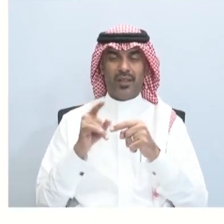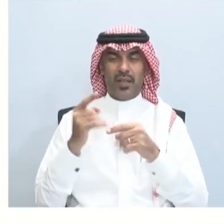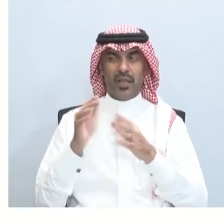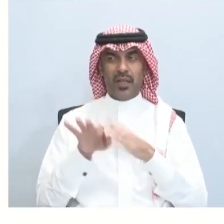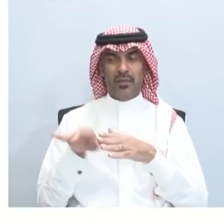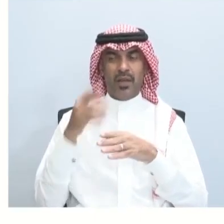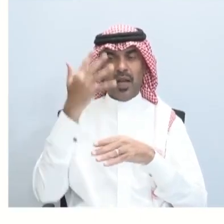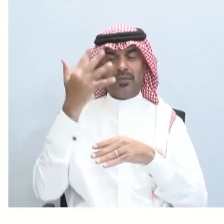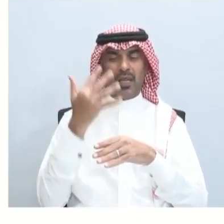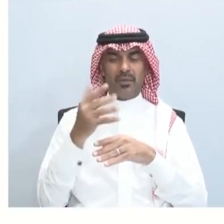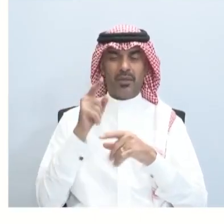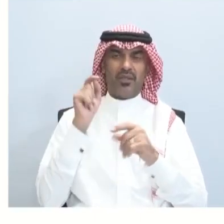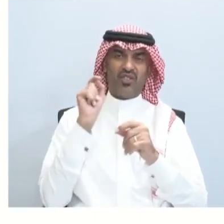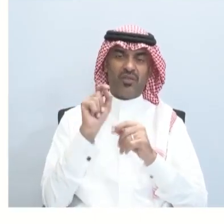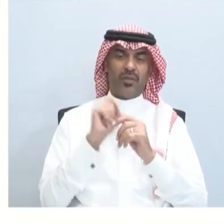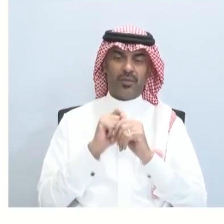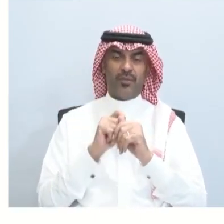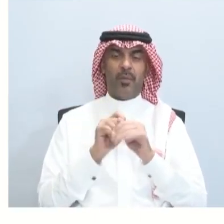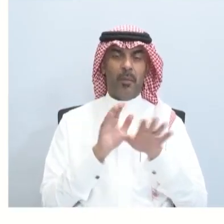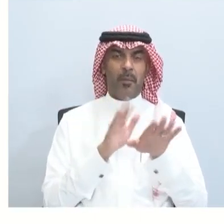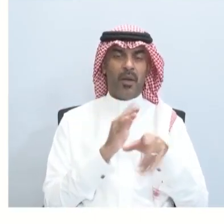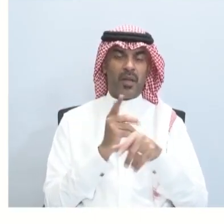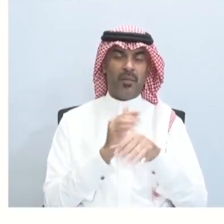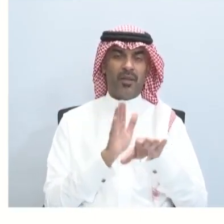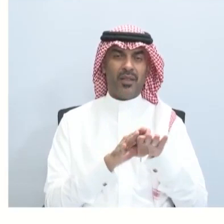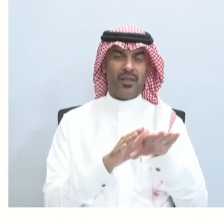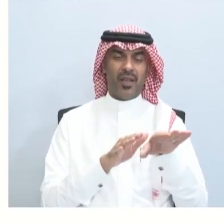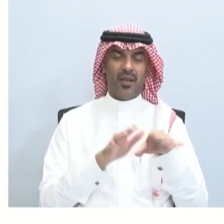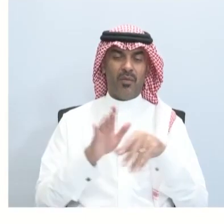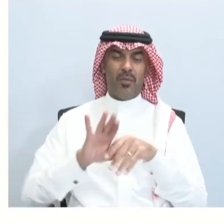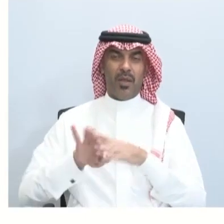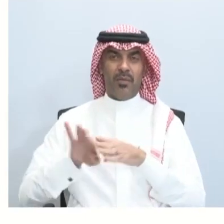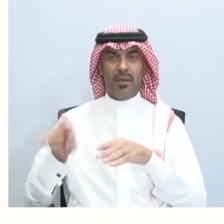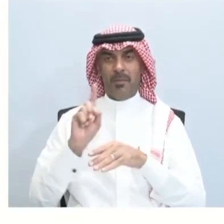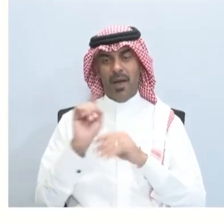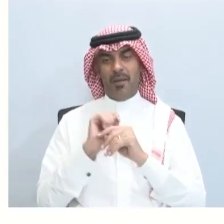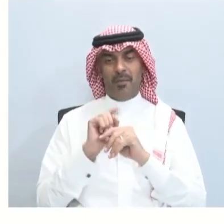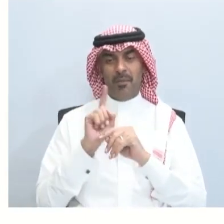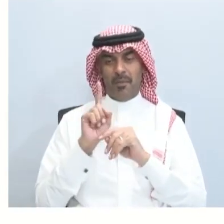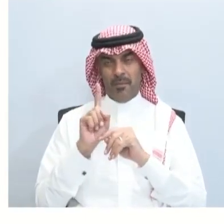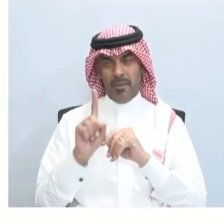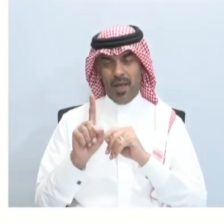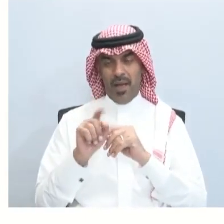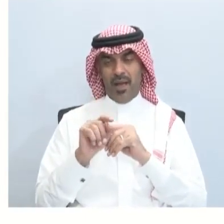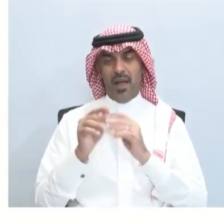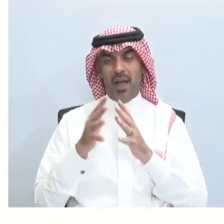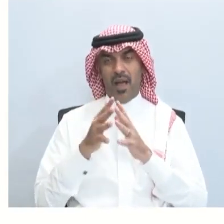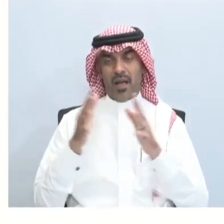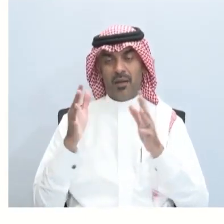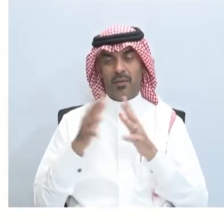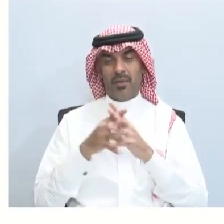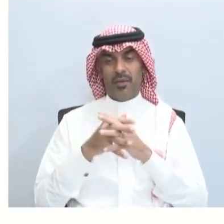نختصر زائد خمسه ناقص خمسه صفر يتبقى لدي في الطرف الايمن باء اكبر من